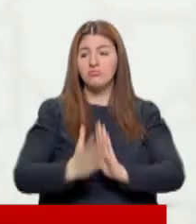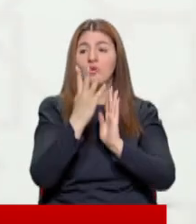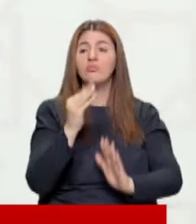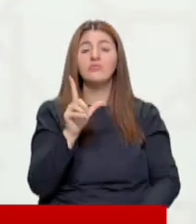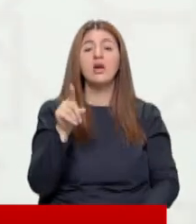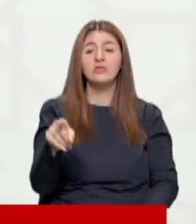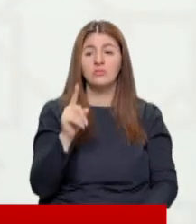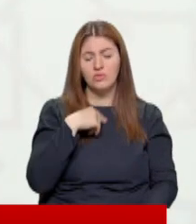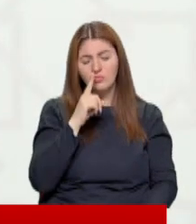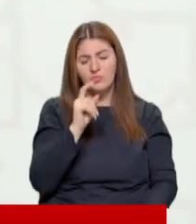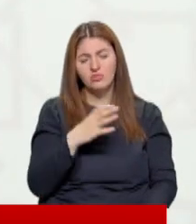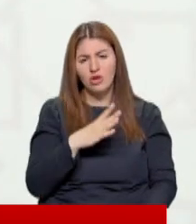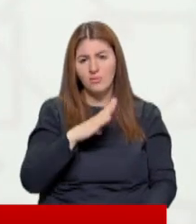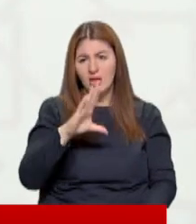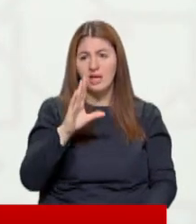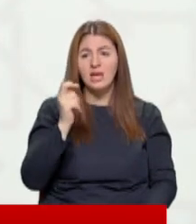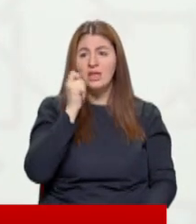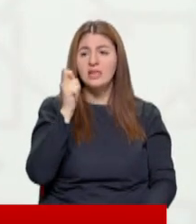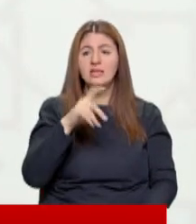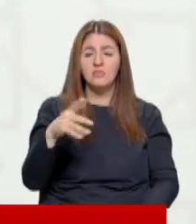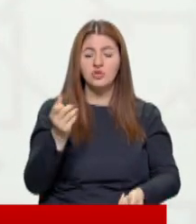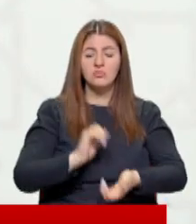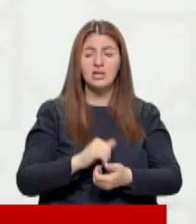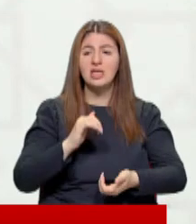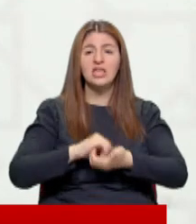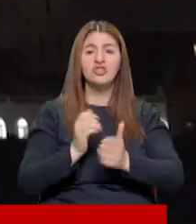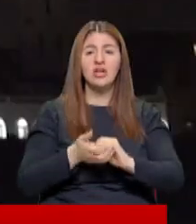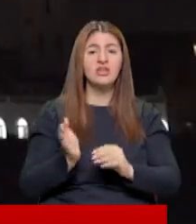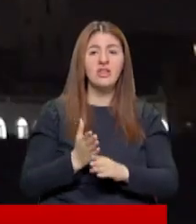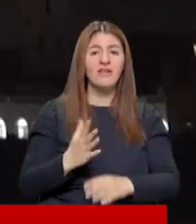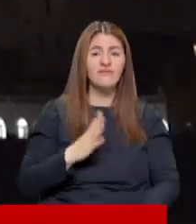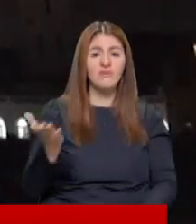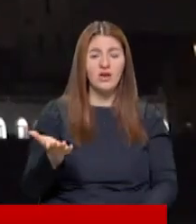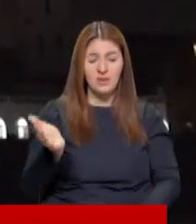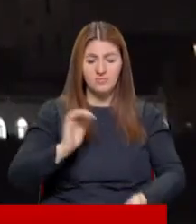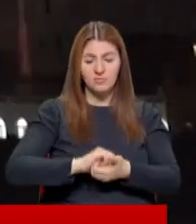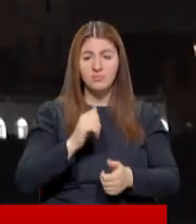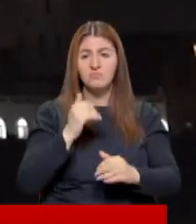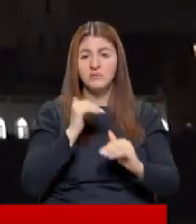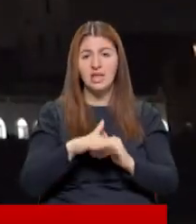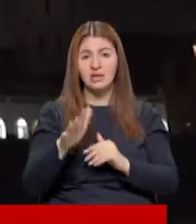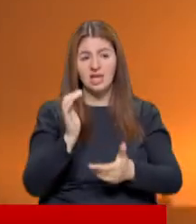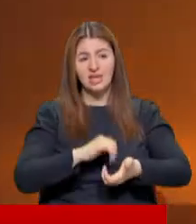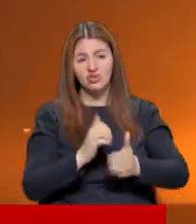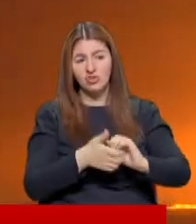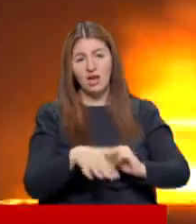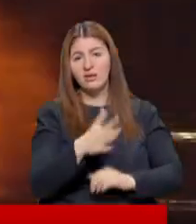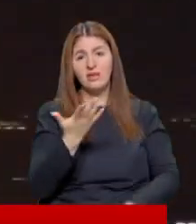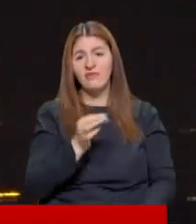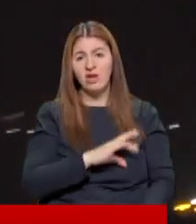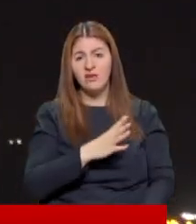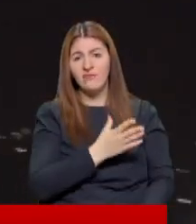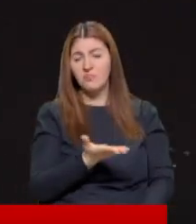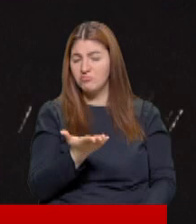çıkacağız. Sormak istiyorum, İslam İşbirliği Teşkilatı ne için var? Birleşmiş Milletler Teşkilatı neye